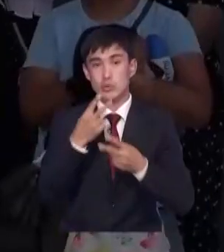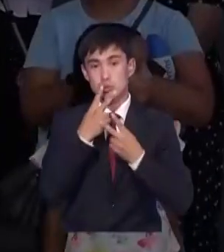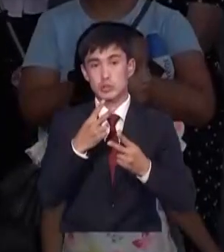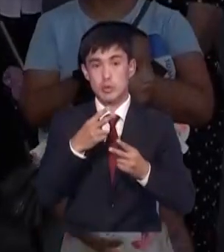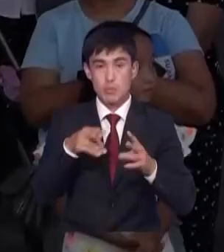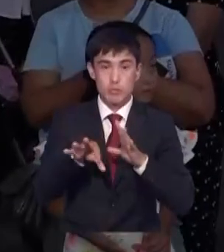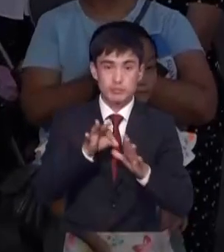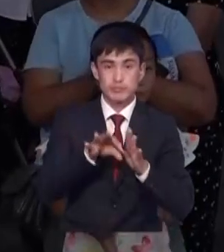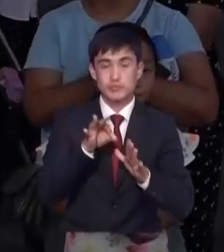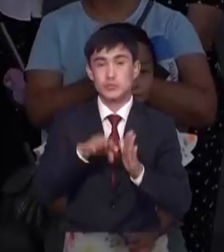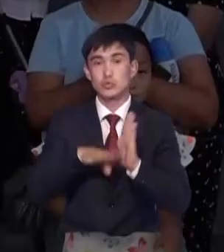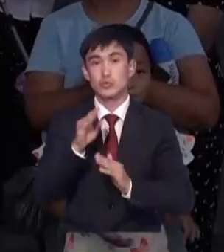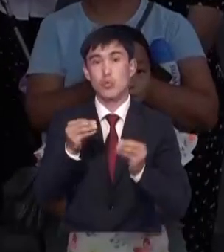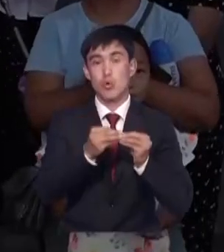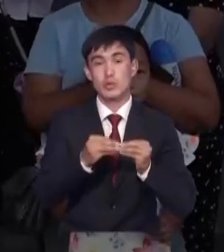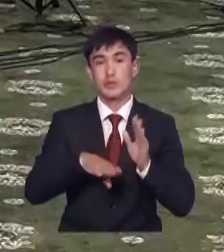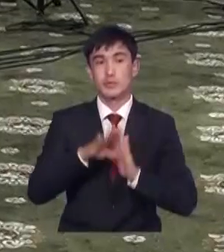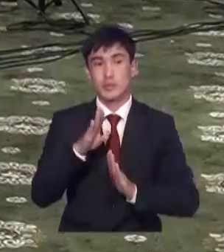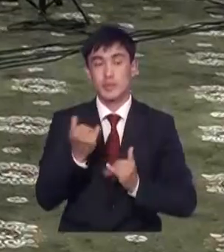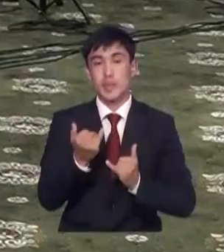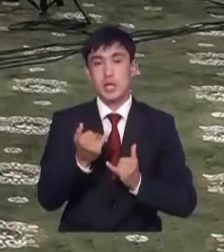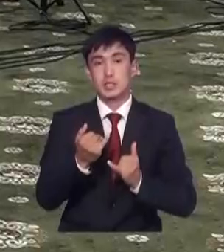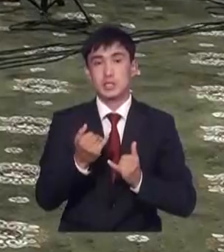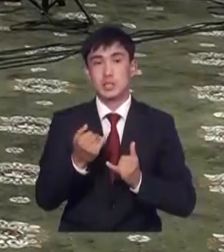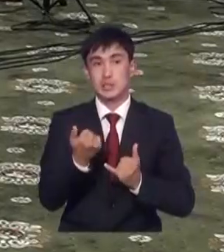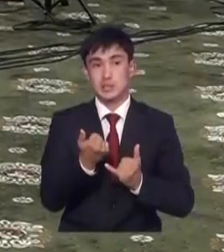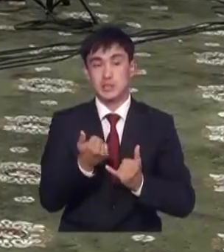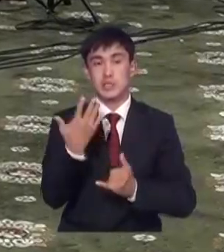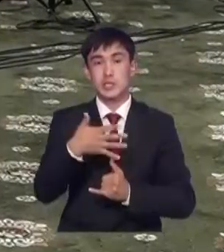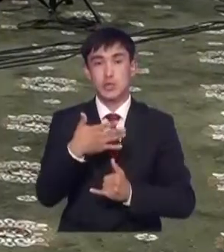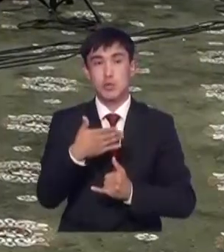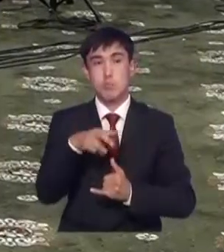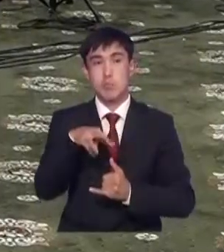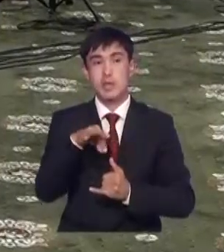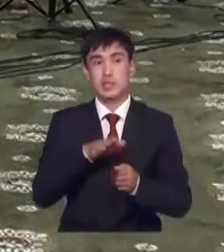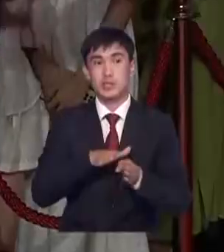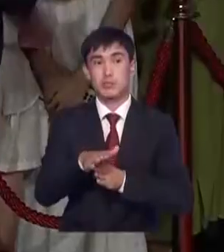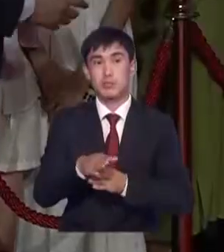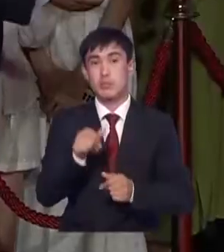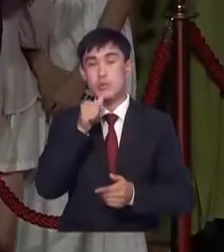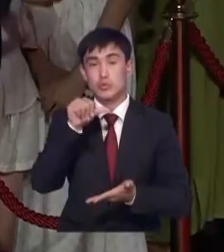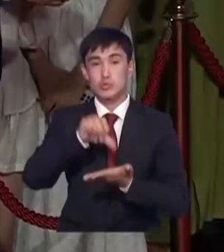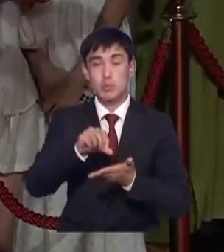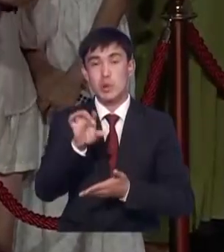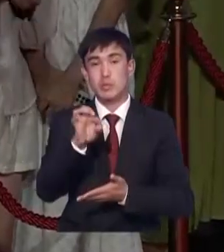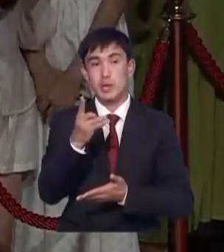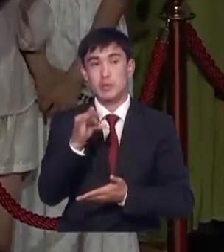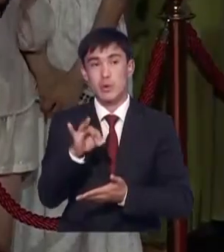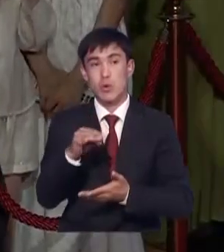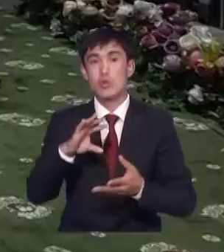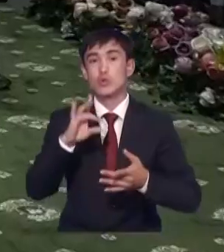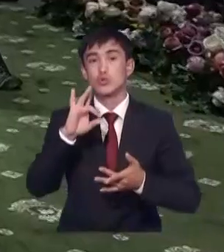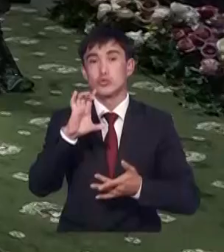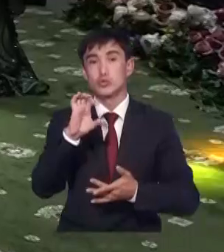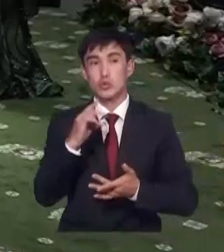келе оны үздік танылды. Жаңашыл жоспарымен қазыларды елең еткізгеннің бірі медиа саласы бойынша бағын сынаған Батырбек Қайыппай. Ол